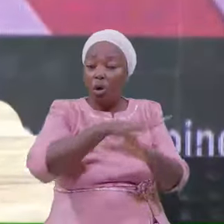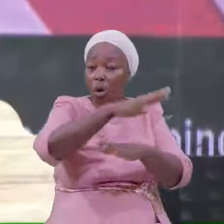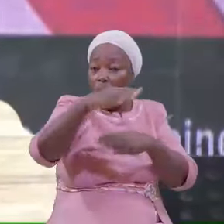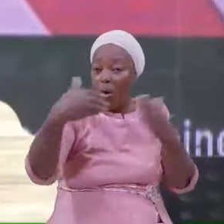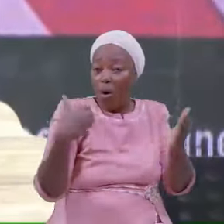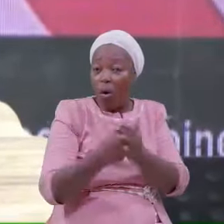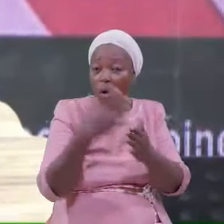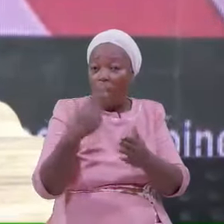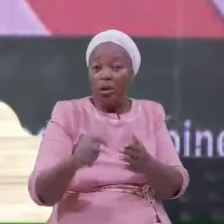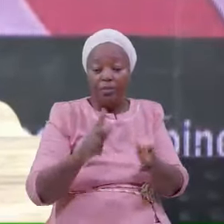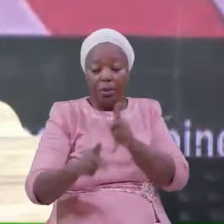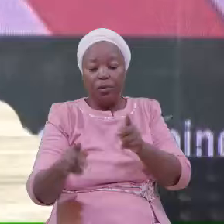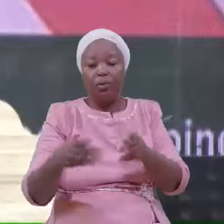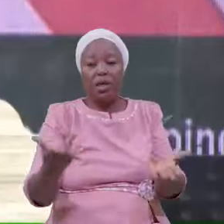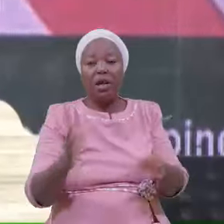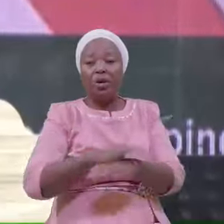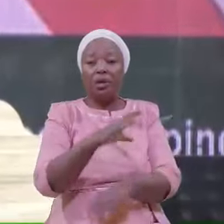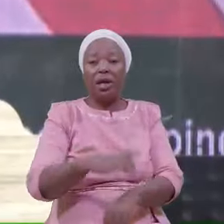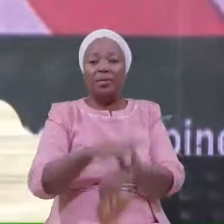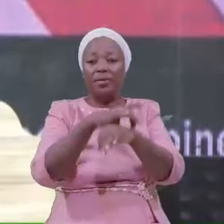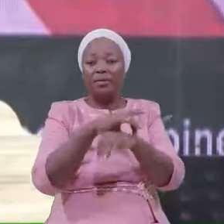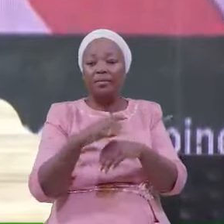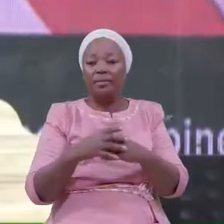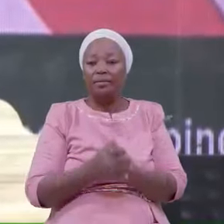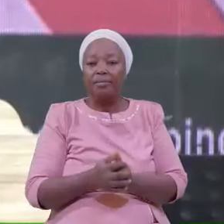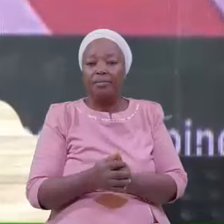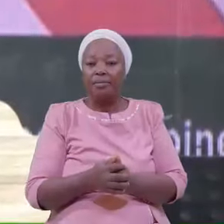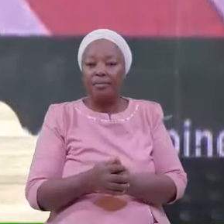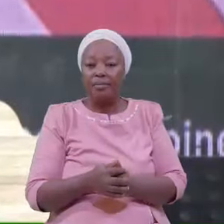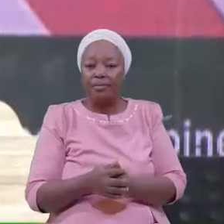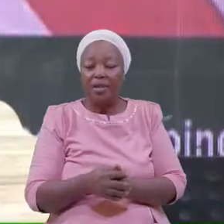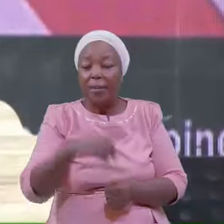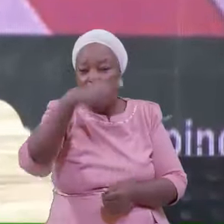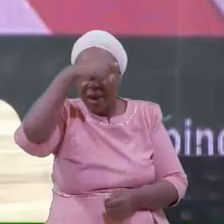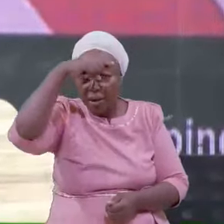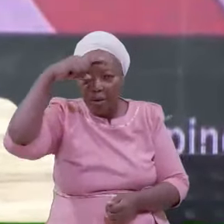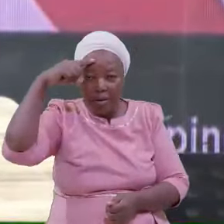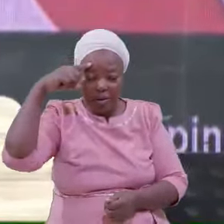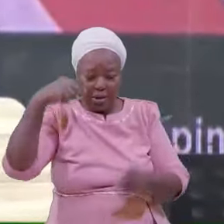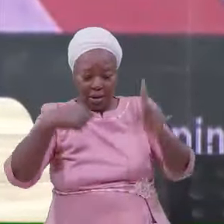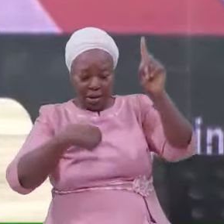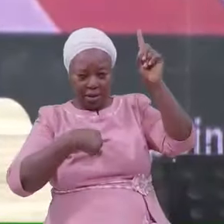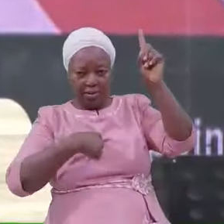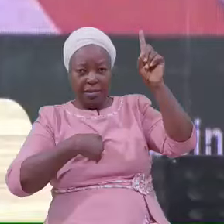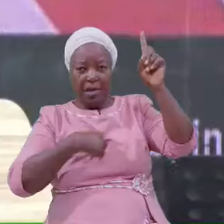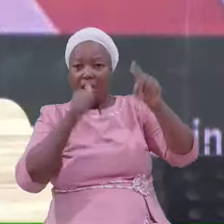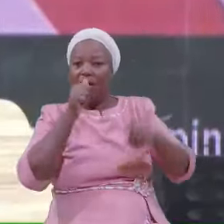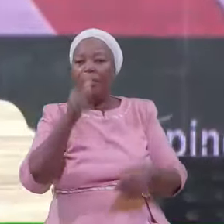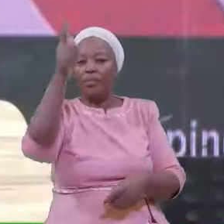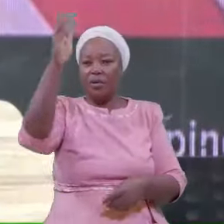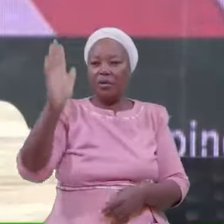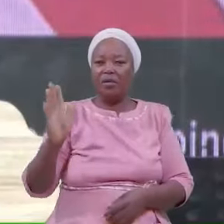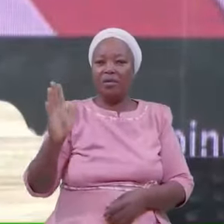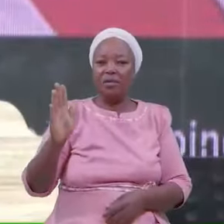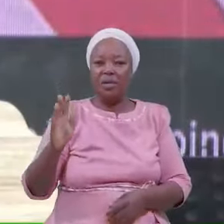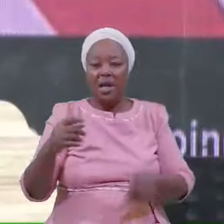of the earth. Ang buong mundo. Because I am God. Sapagkat ako lamang I am ang Diyos. The God